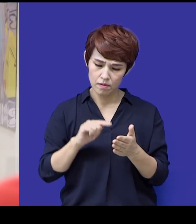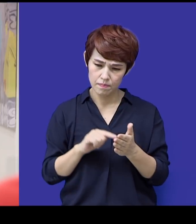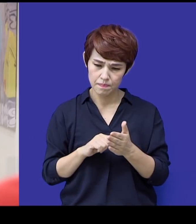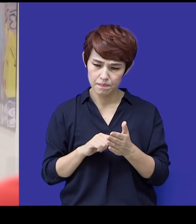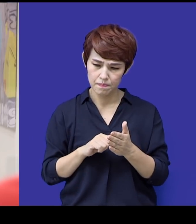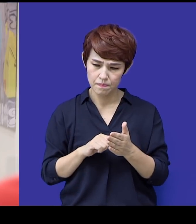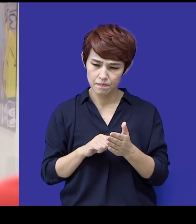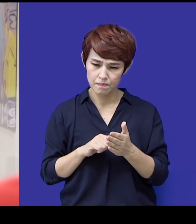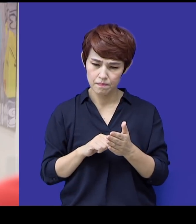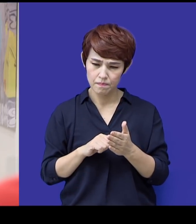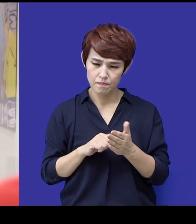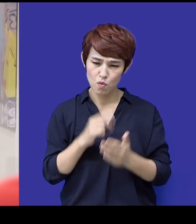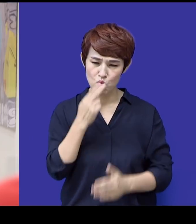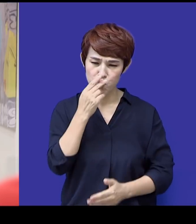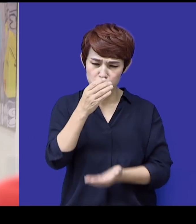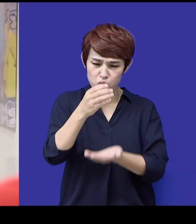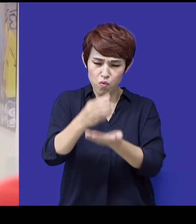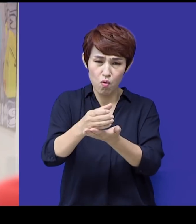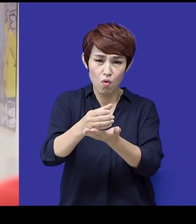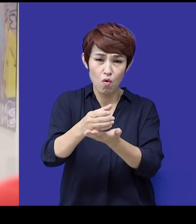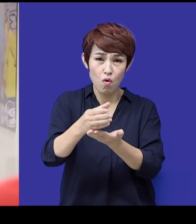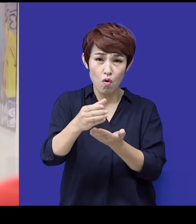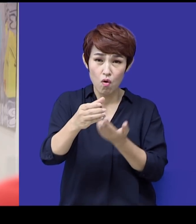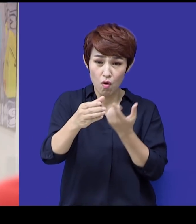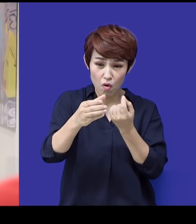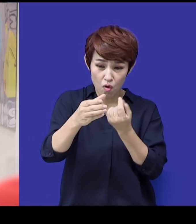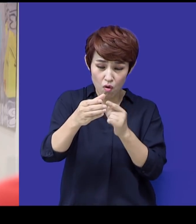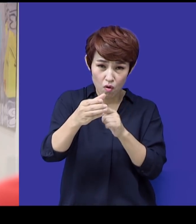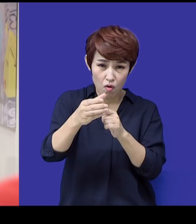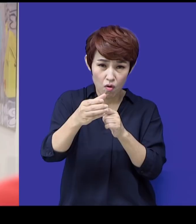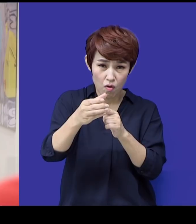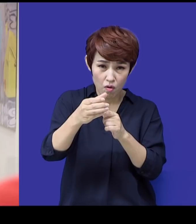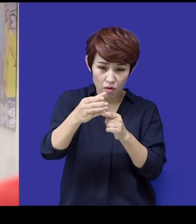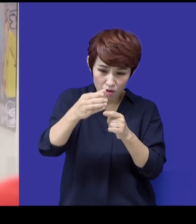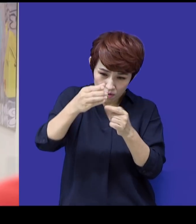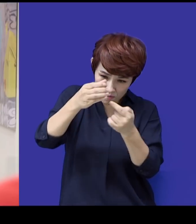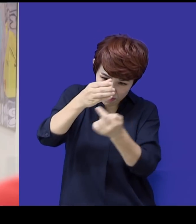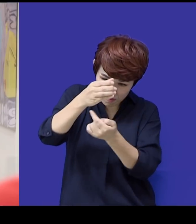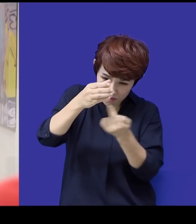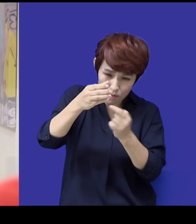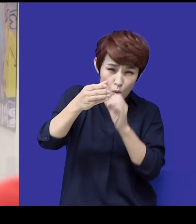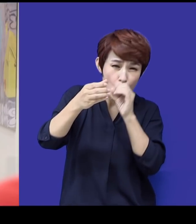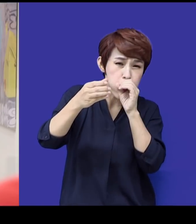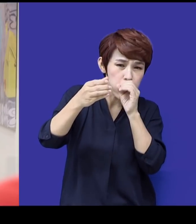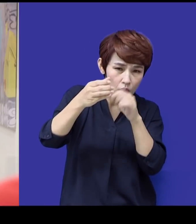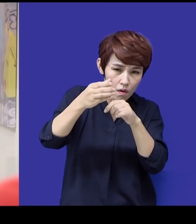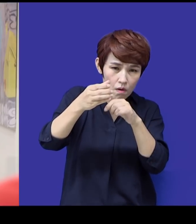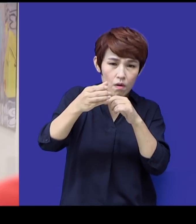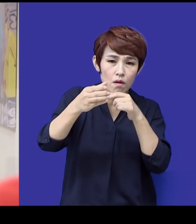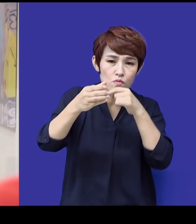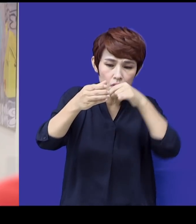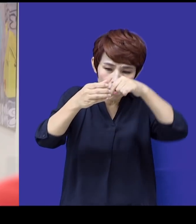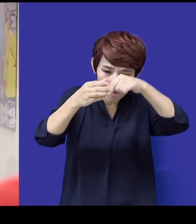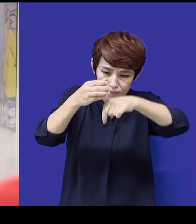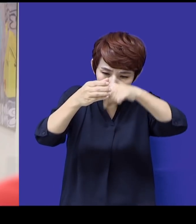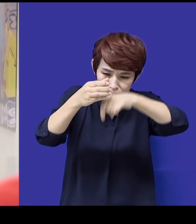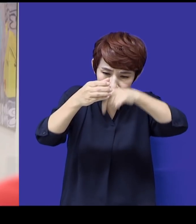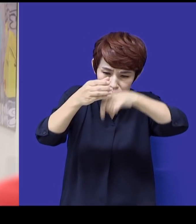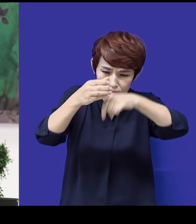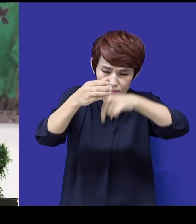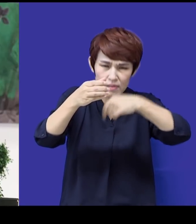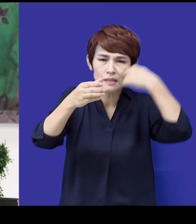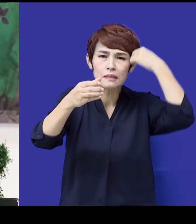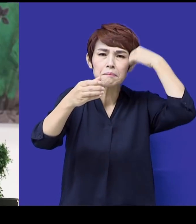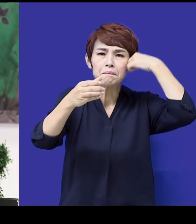마음이 유리잔 같다면은 그 유리잔에서 이렇게 밑에 구멍이 나가지고 솔솔솔솔 이렇게 물이 빠지는